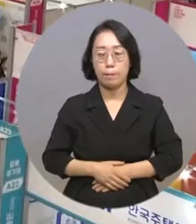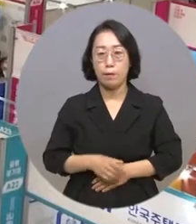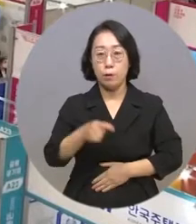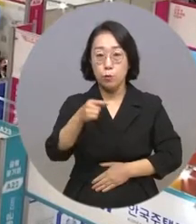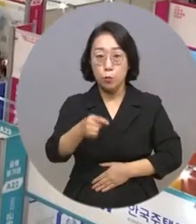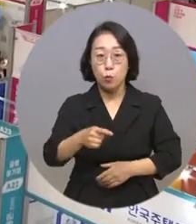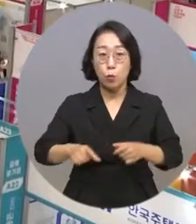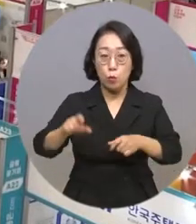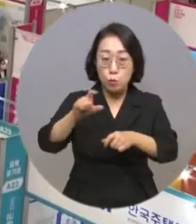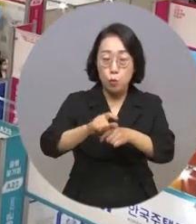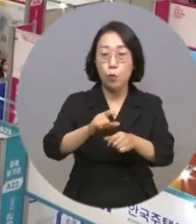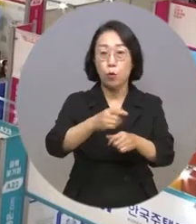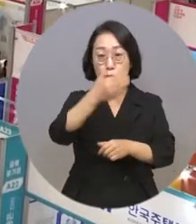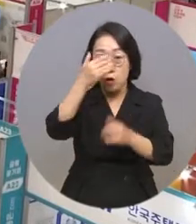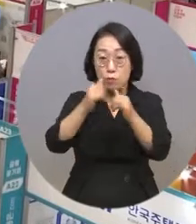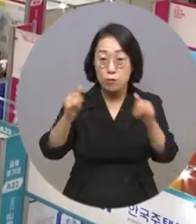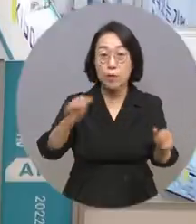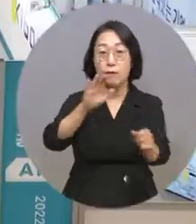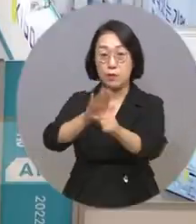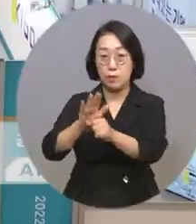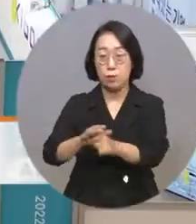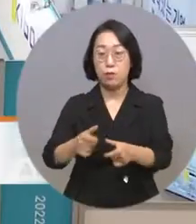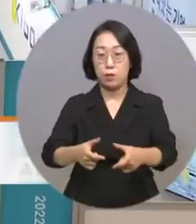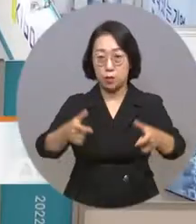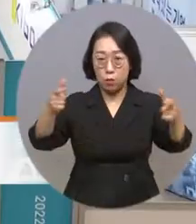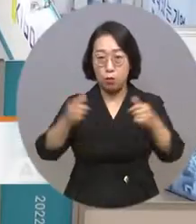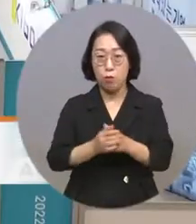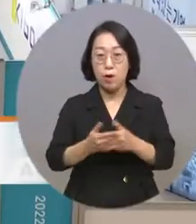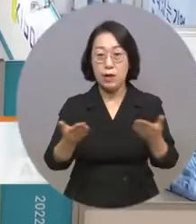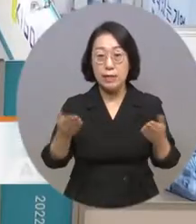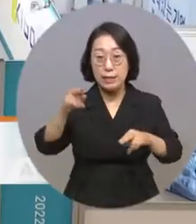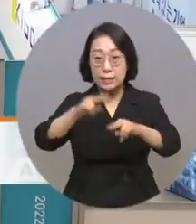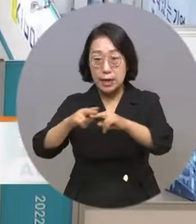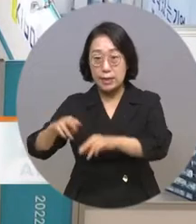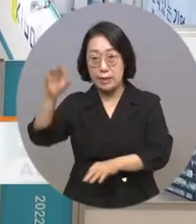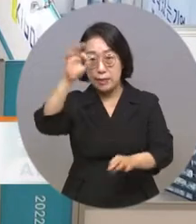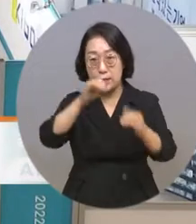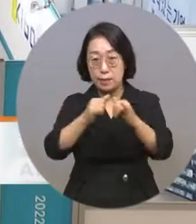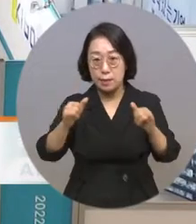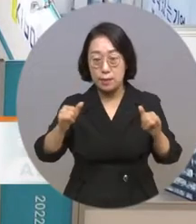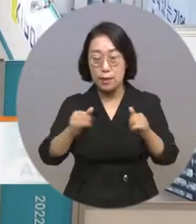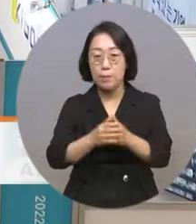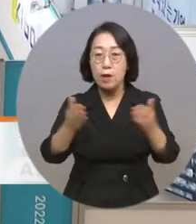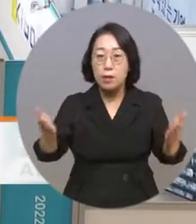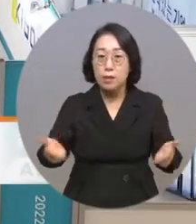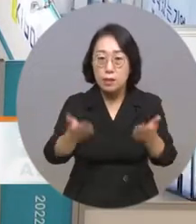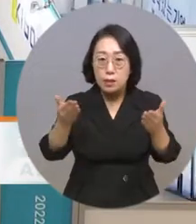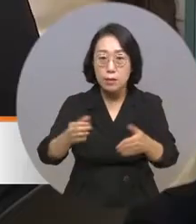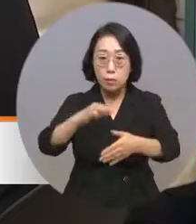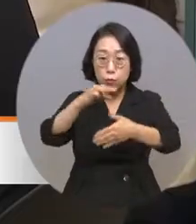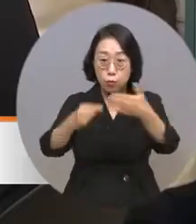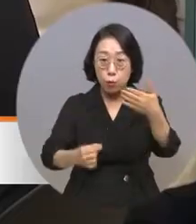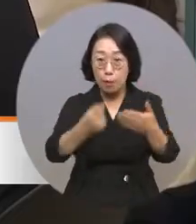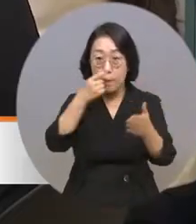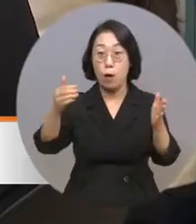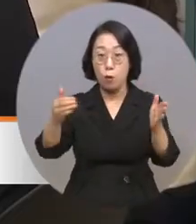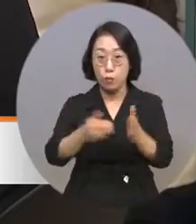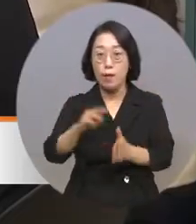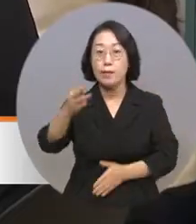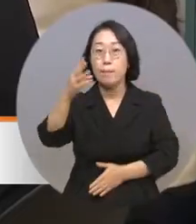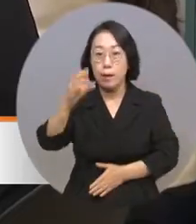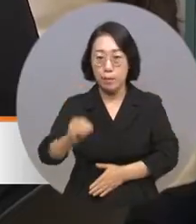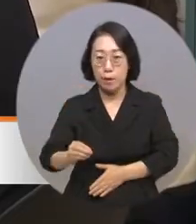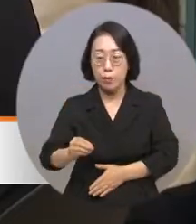지원도 대폭 늘어날 계획입니다. 구직 단념 청년들이 구직 의욕 고취 프로그램을 이수할 경우 300만 원의